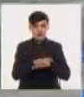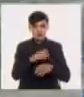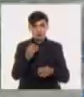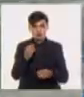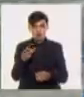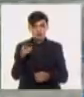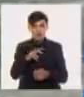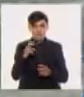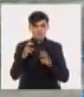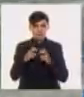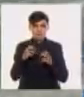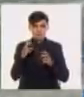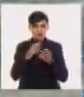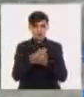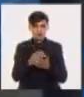два предприятия.